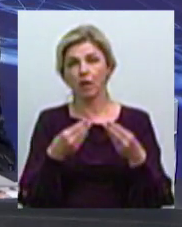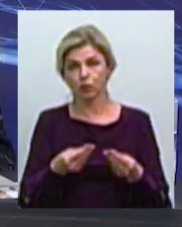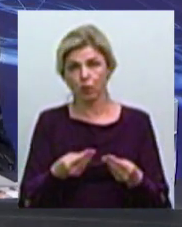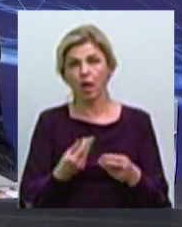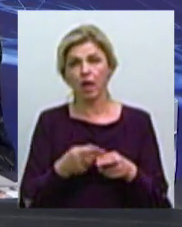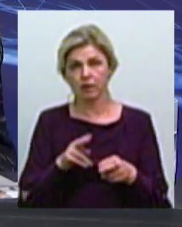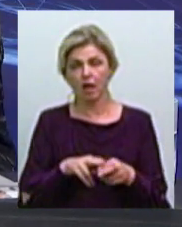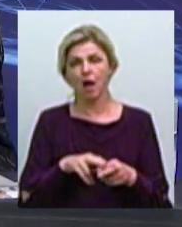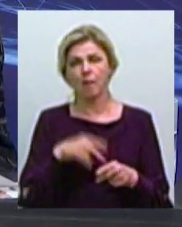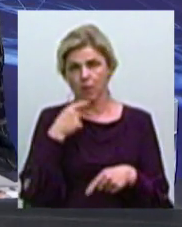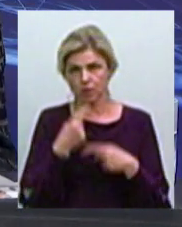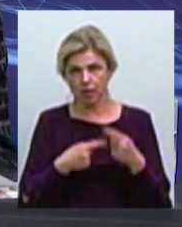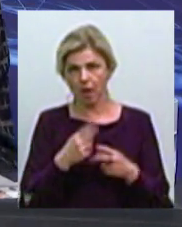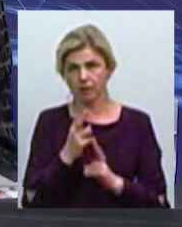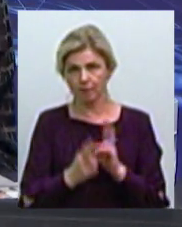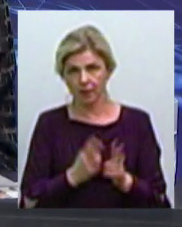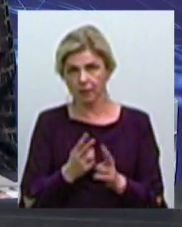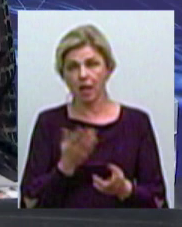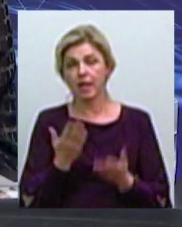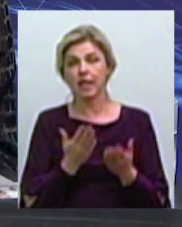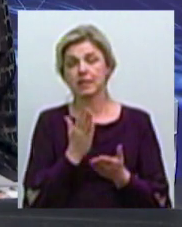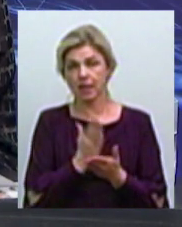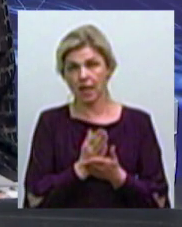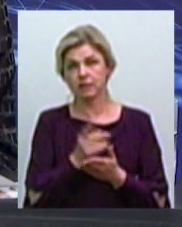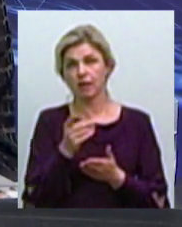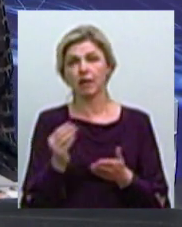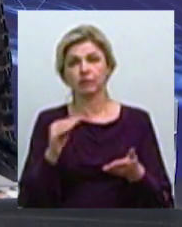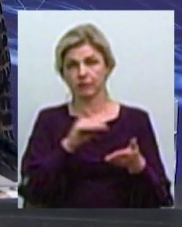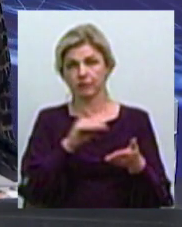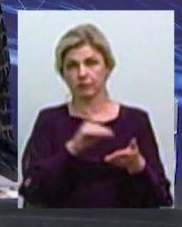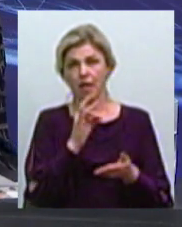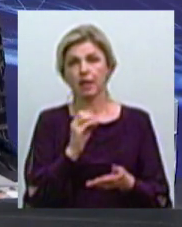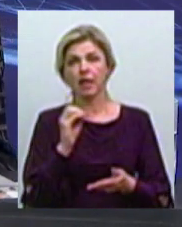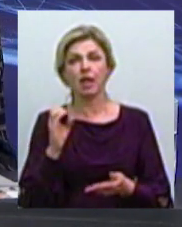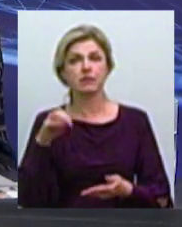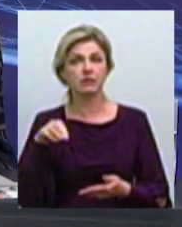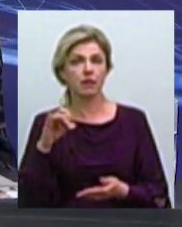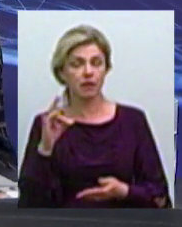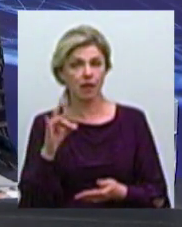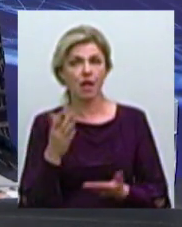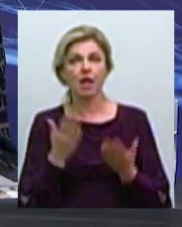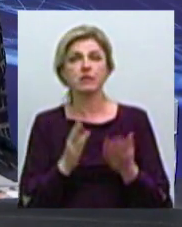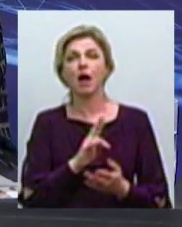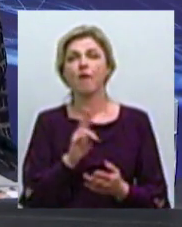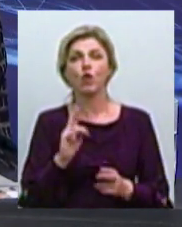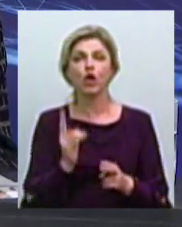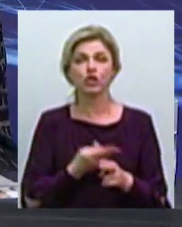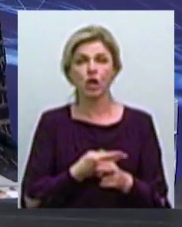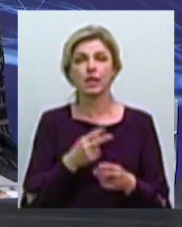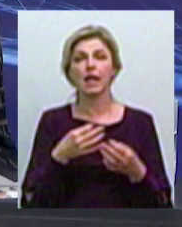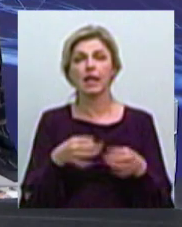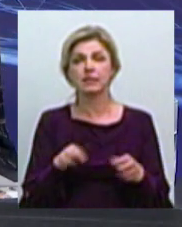процесс постоянный. Если есть, значит, его вводят туда, в реестр, в этот. Если кого-то лишают лицензии, значит,